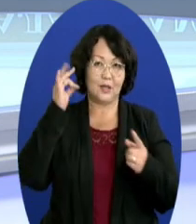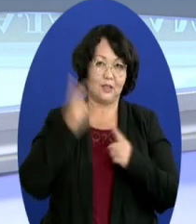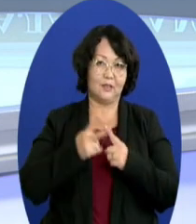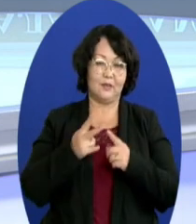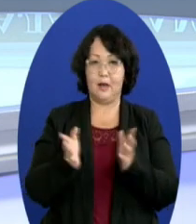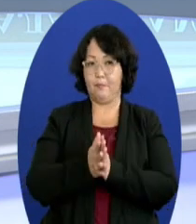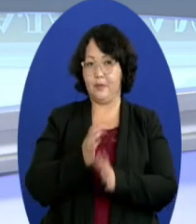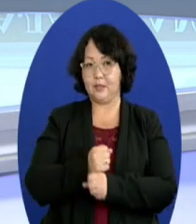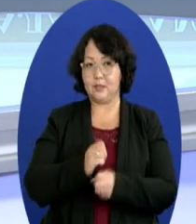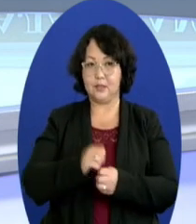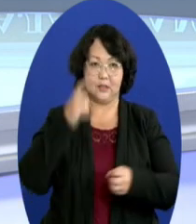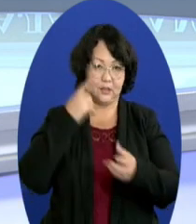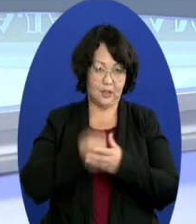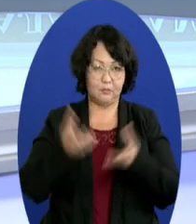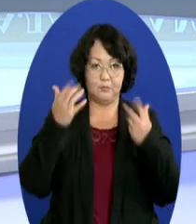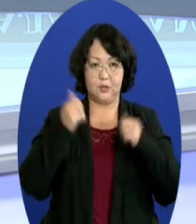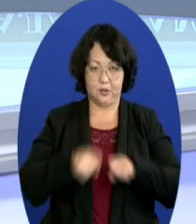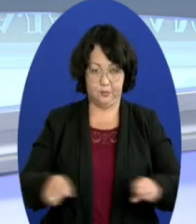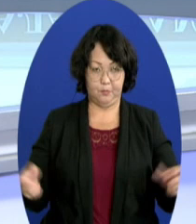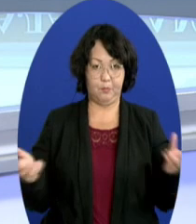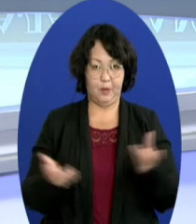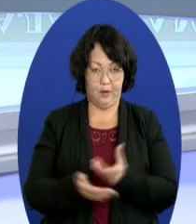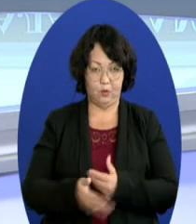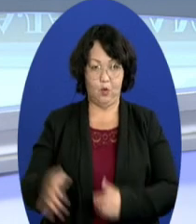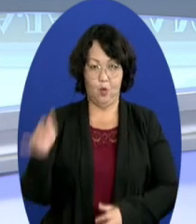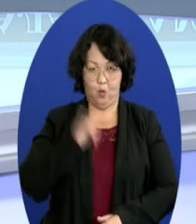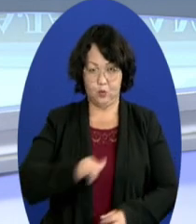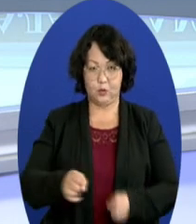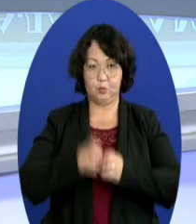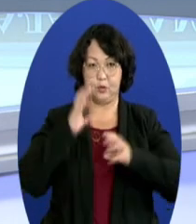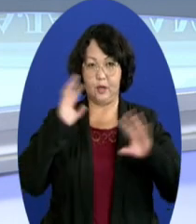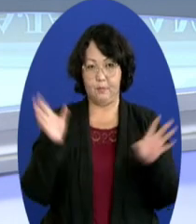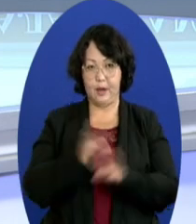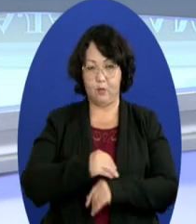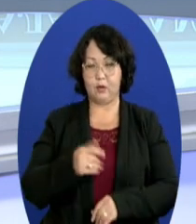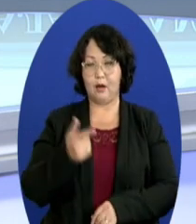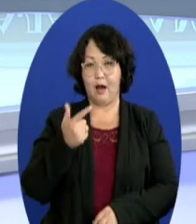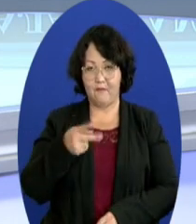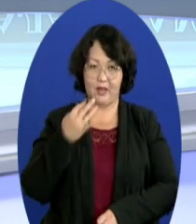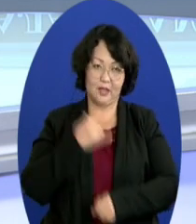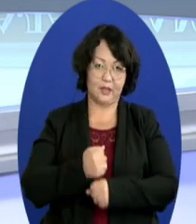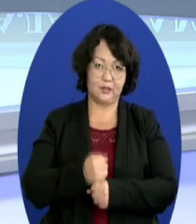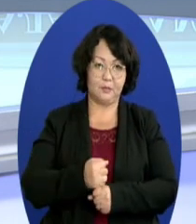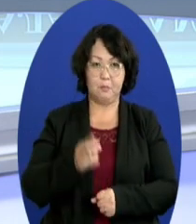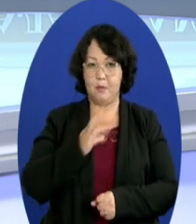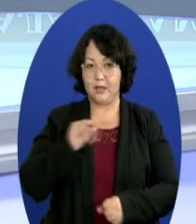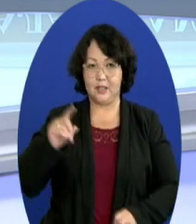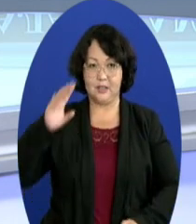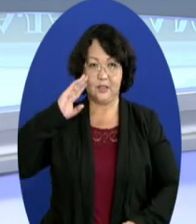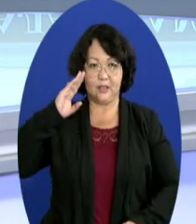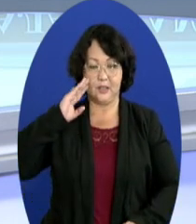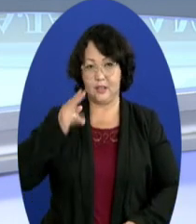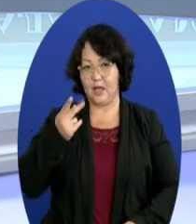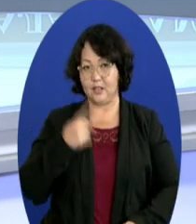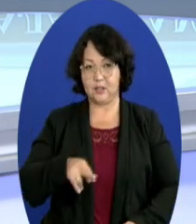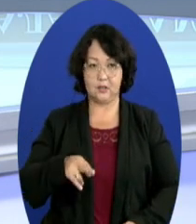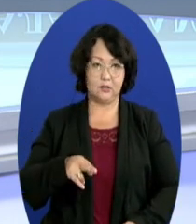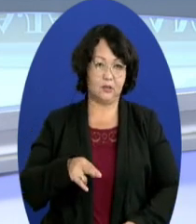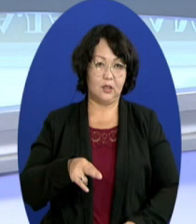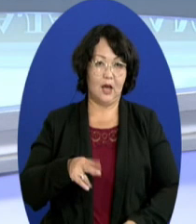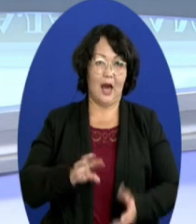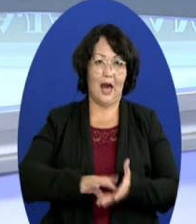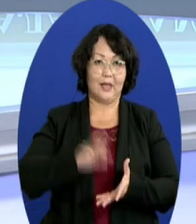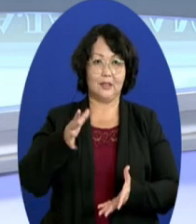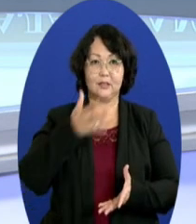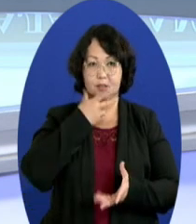хамтран ажиллах санамж жижиг байгууллаа. Эх орны бүтээн байгуулалтанд гавьяат үйлс баатарлаг цэрэг дайчдыг дэлгэцийн бүтээл мөнхөлж